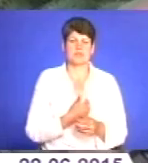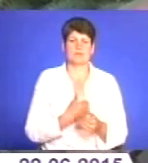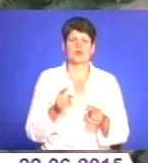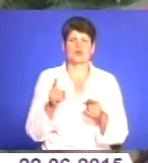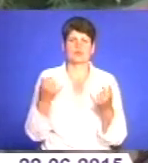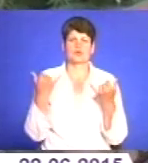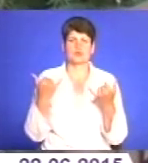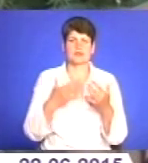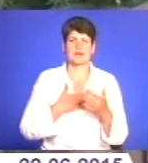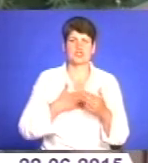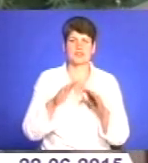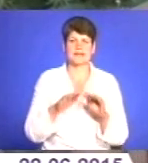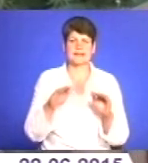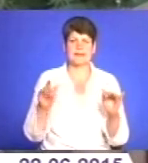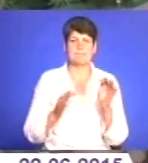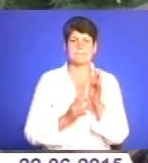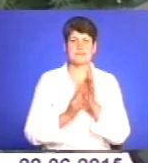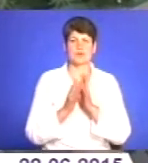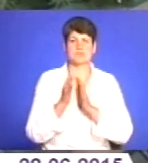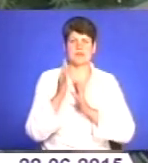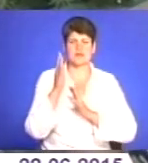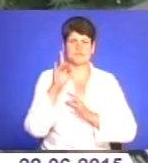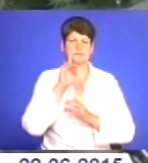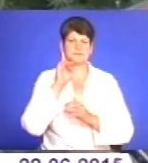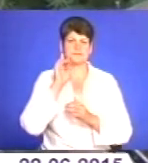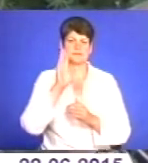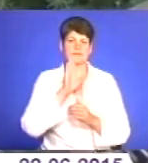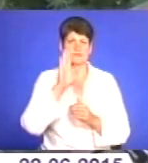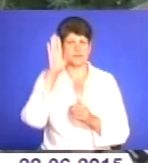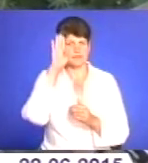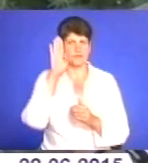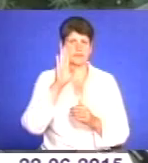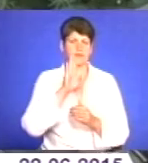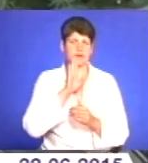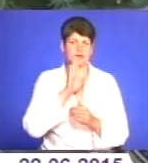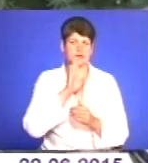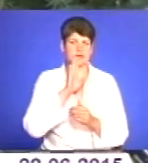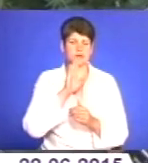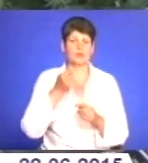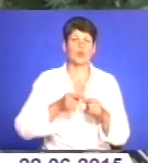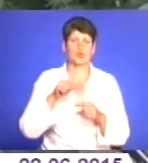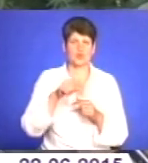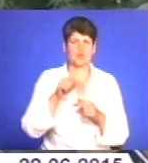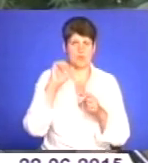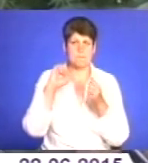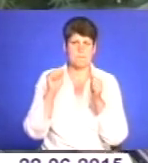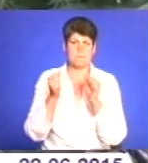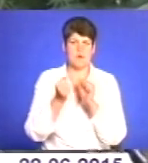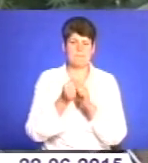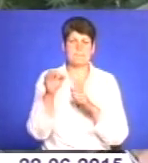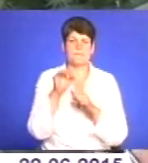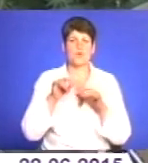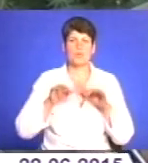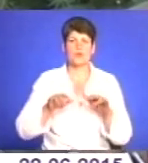наші діти, підростаюче покоління, юнаки, дівчата, щоб вони дійсно оцю пам'ять про